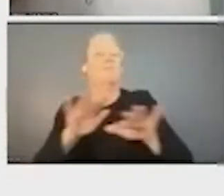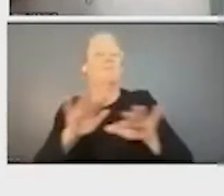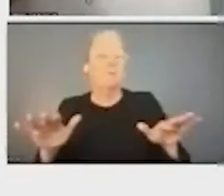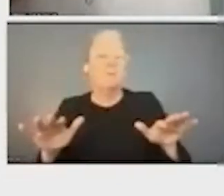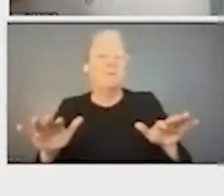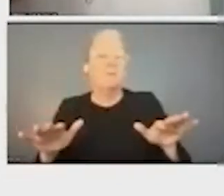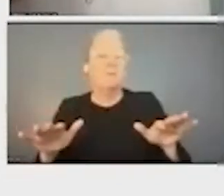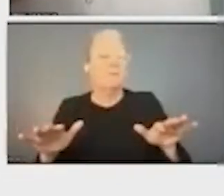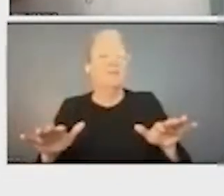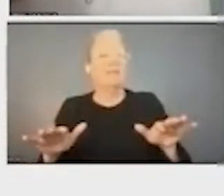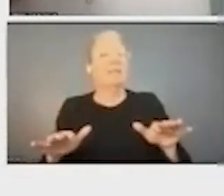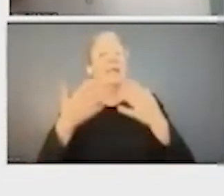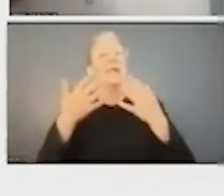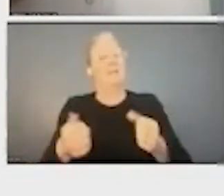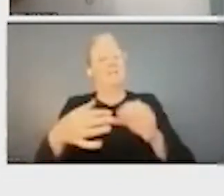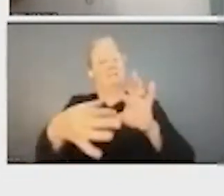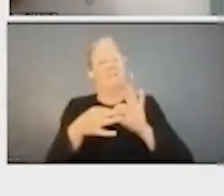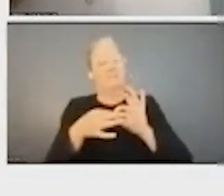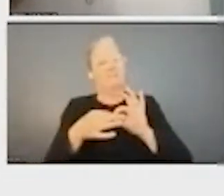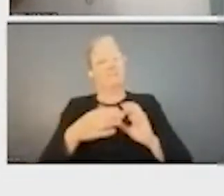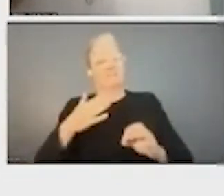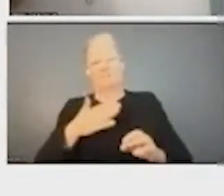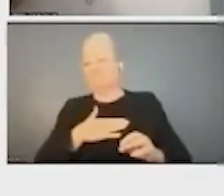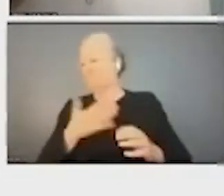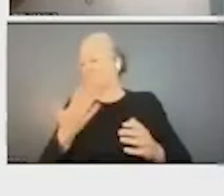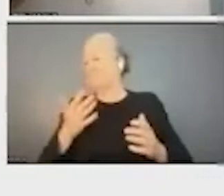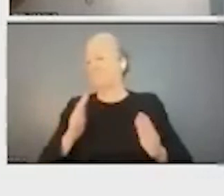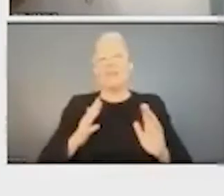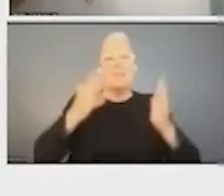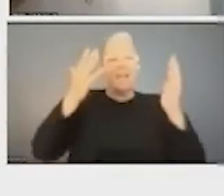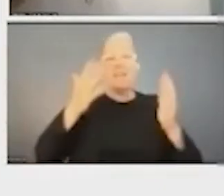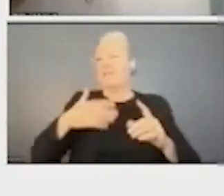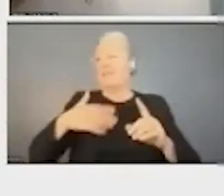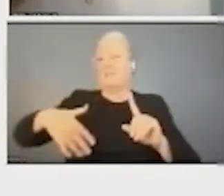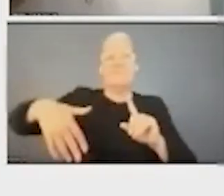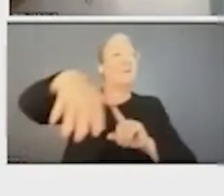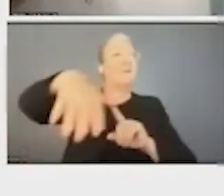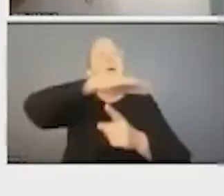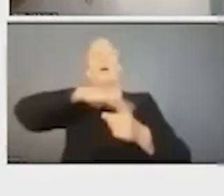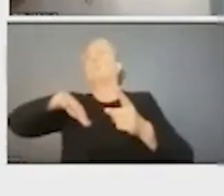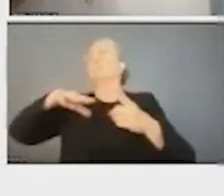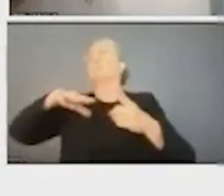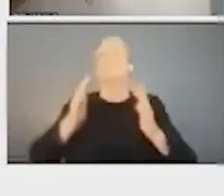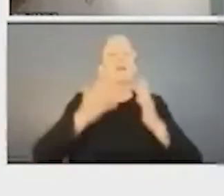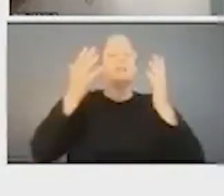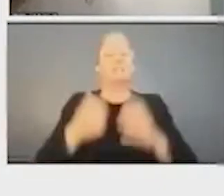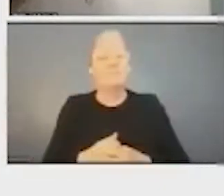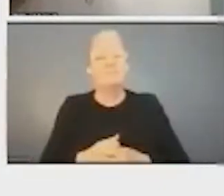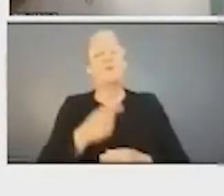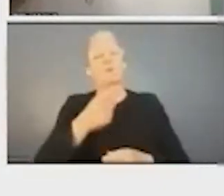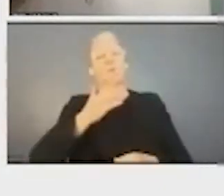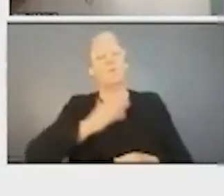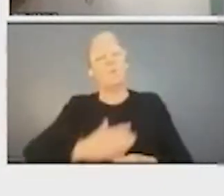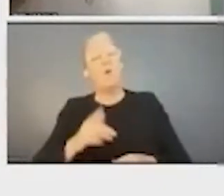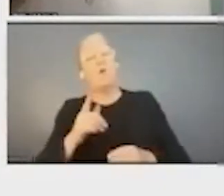ولكن أيضا هذا مرتبط بحياتنا ببيئتنا وما نريد أن